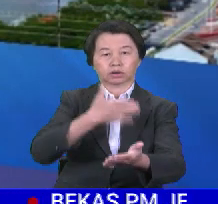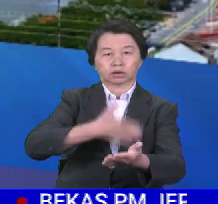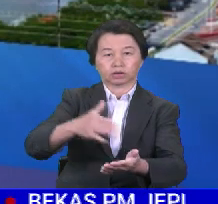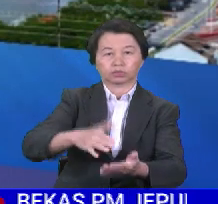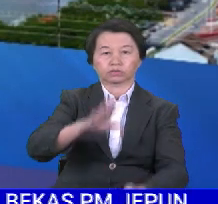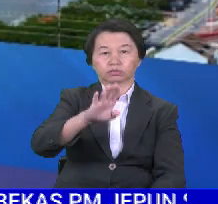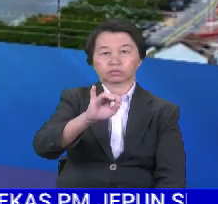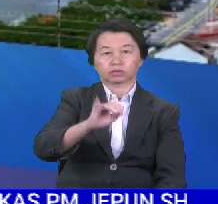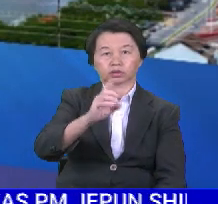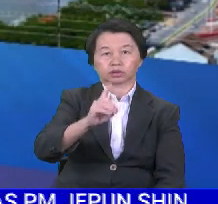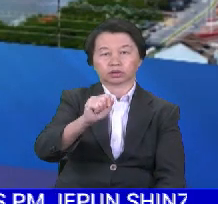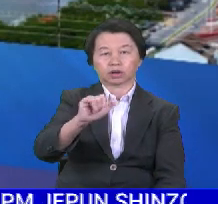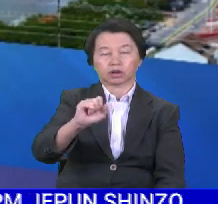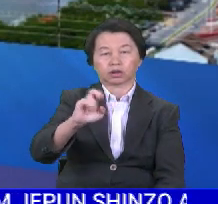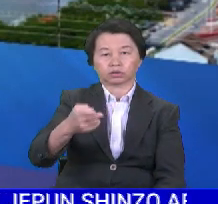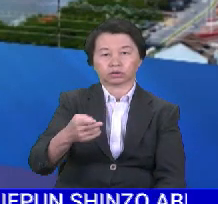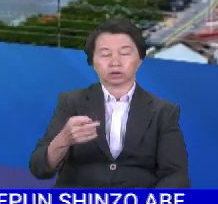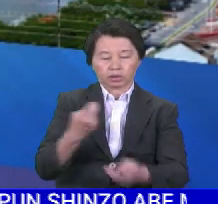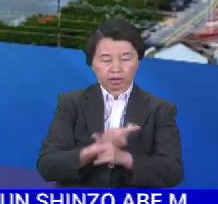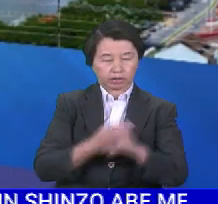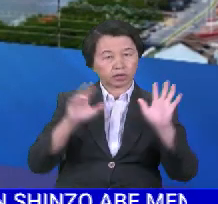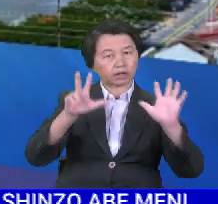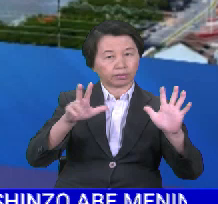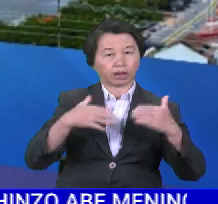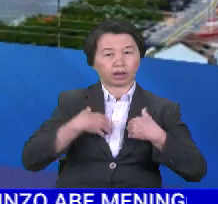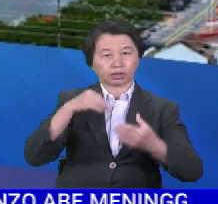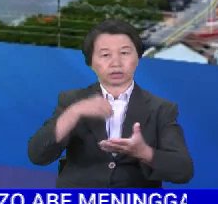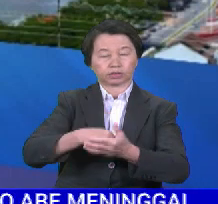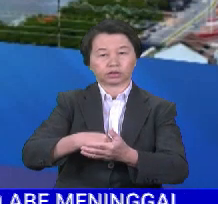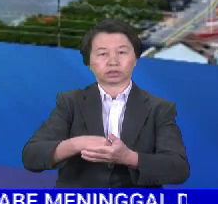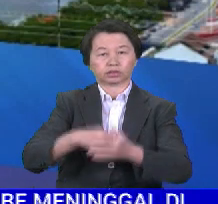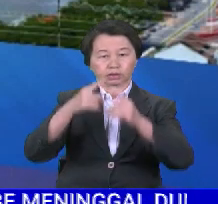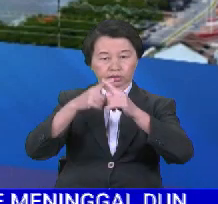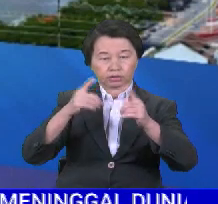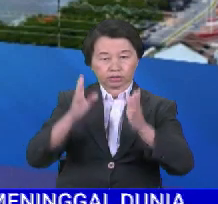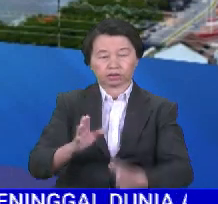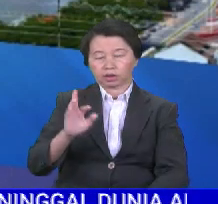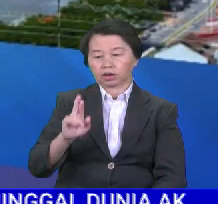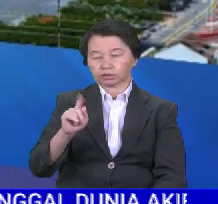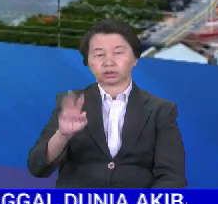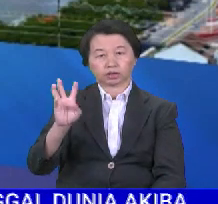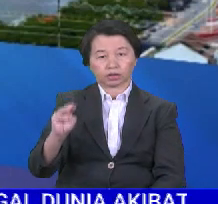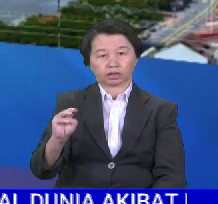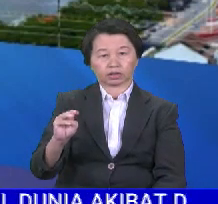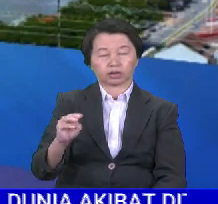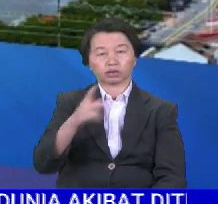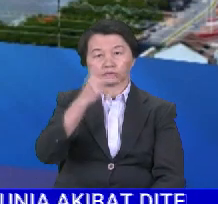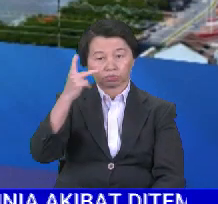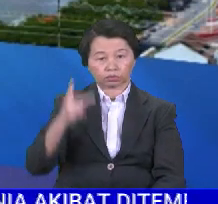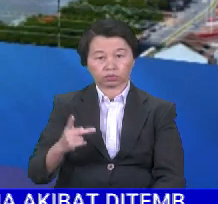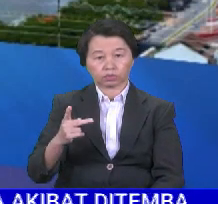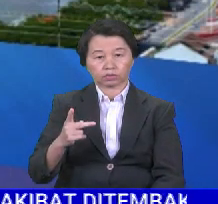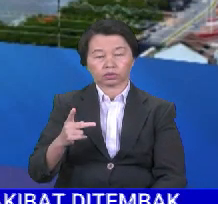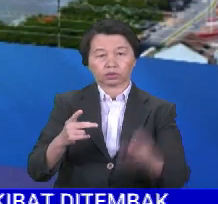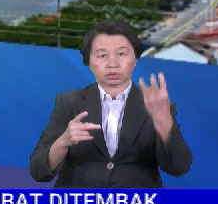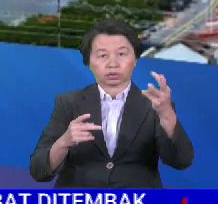ACLB, edisi ke-8 yang bakal diadakan di Auditorium P. Ramli, Radio Televisyen Malaysia RTM di Kuching